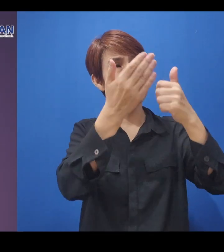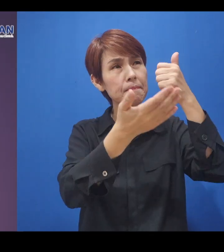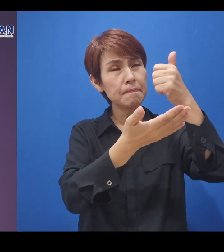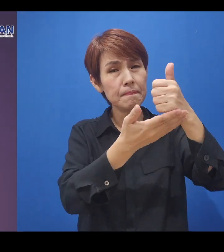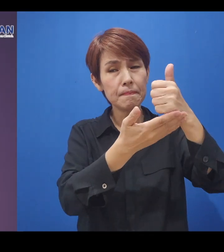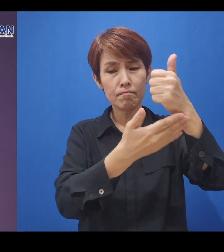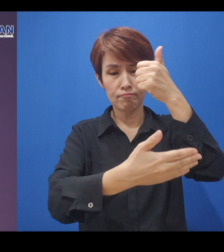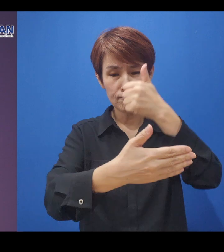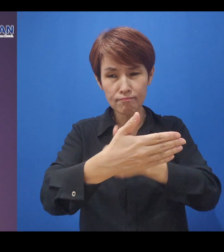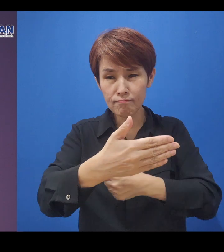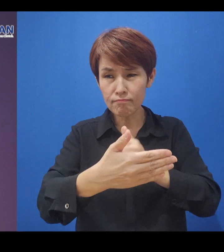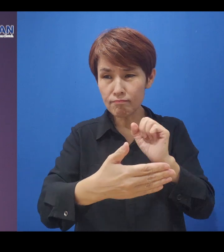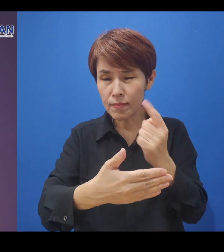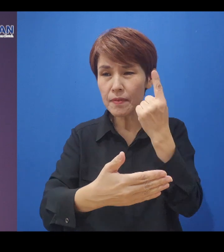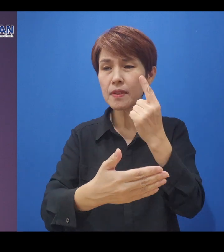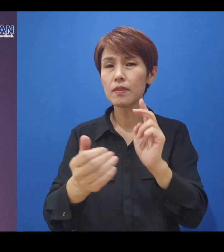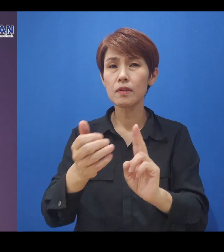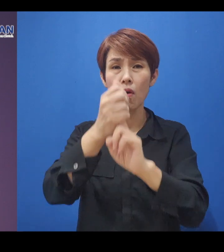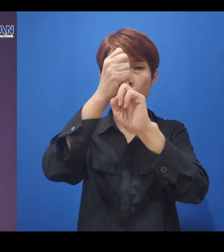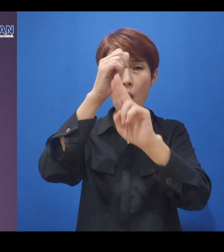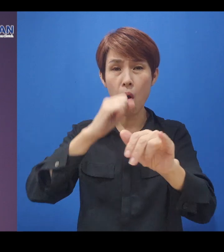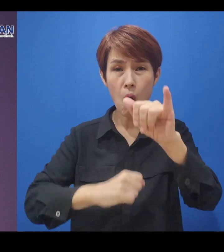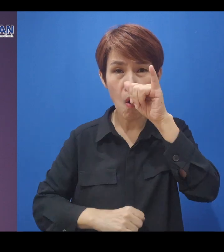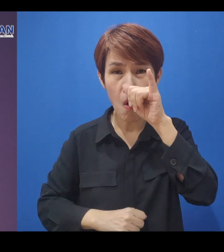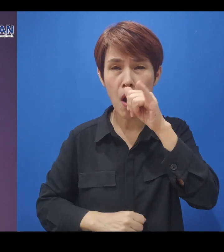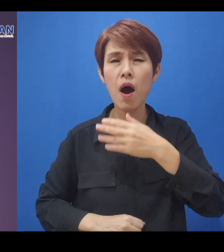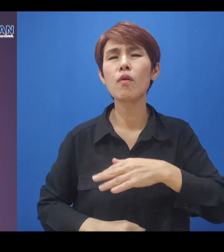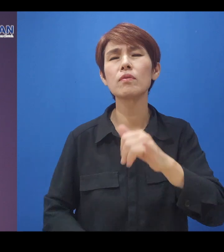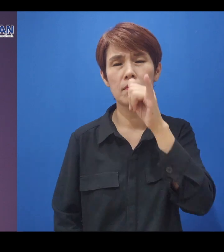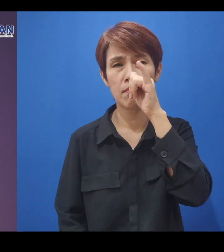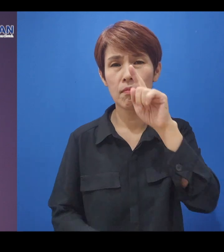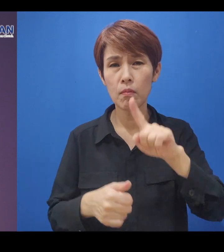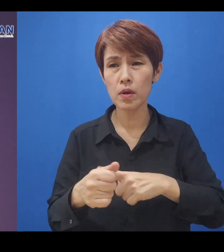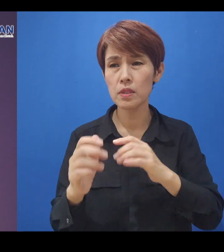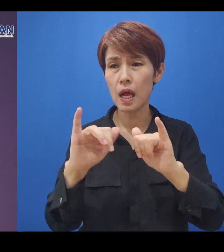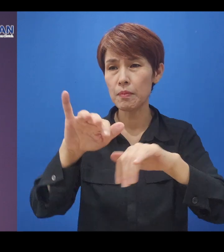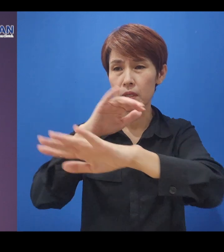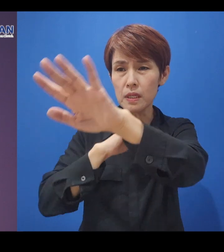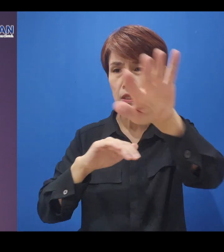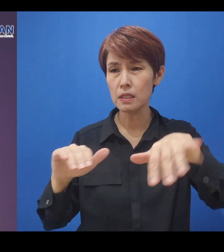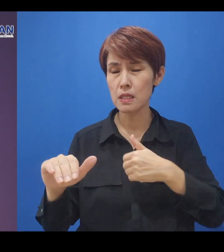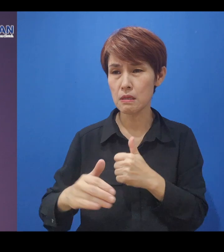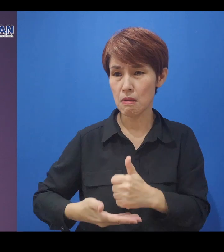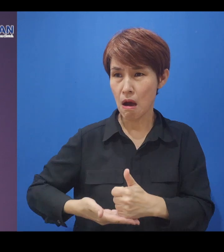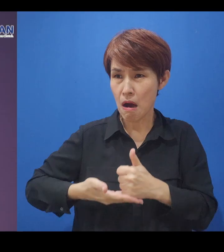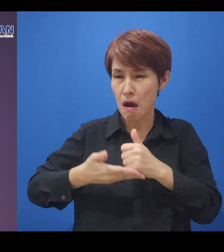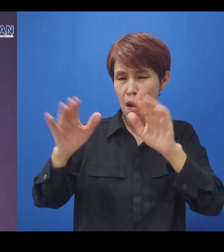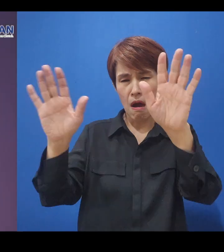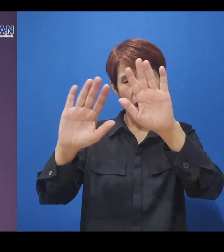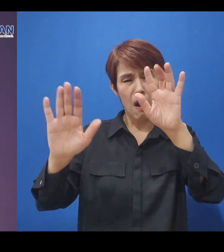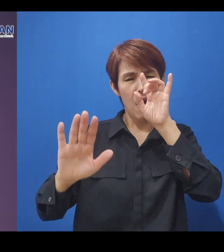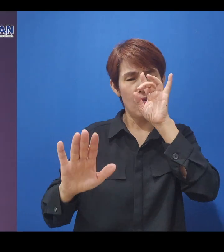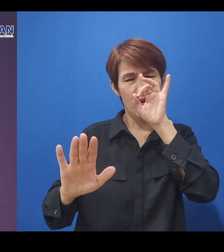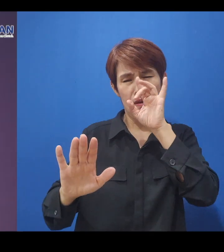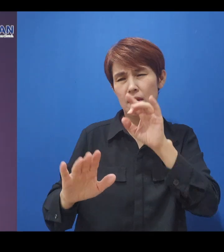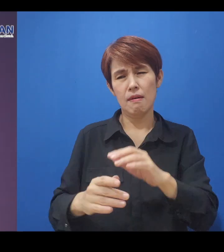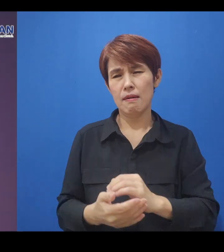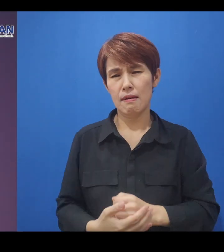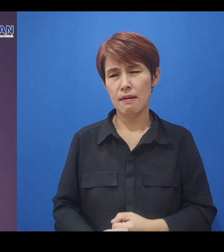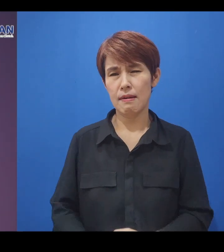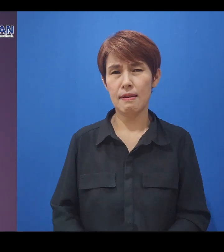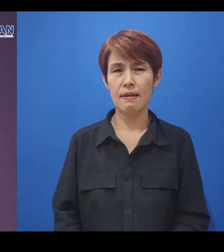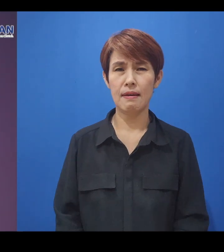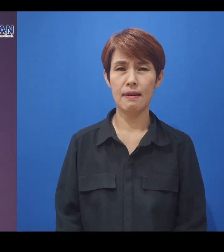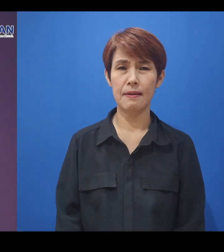때문에 일어난 일이라는 걸 알기 때문에 내가 높여지는 건 너무 비참하네. 가슴을 찢어.